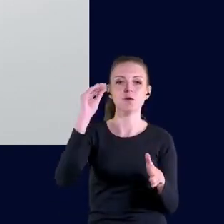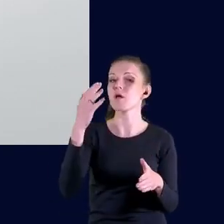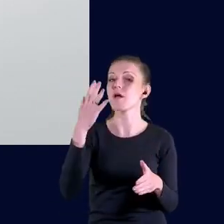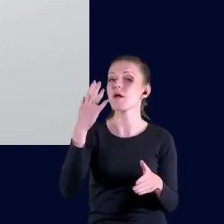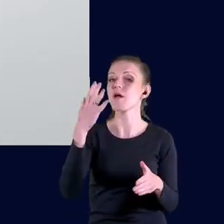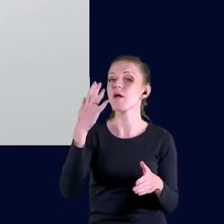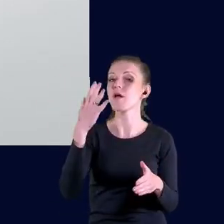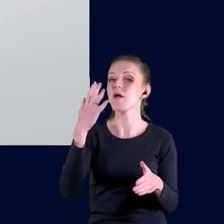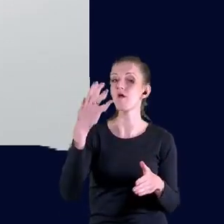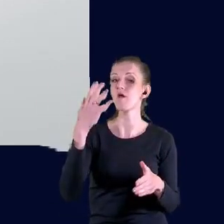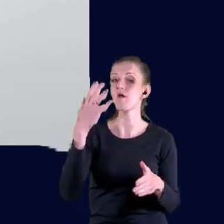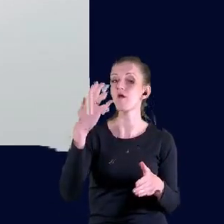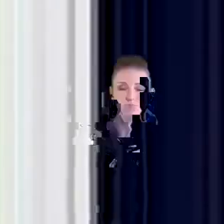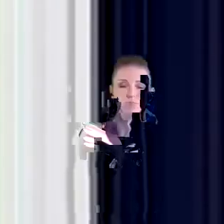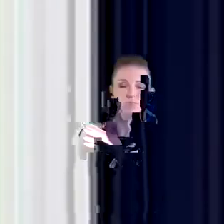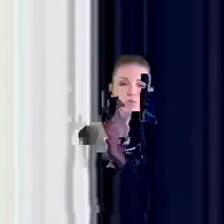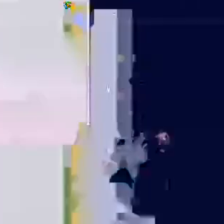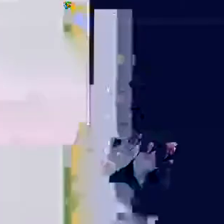prostu